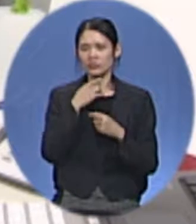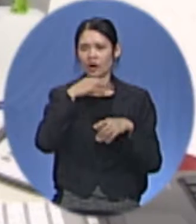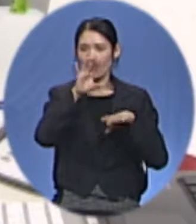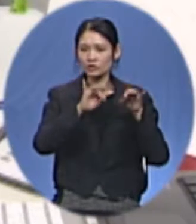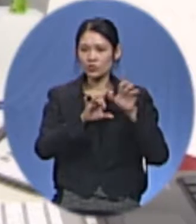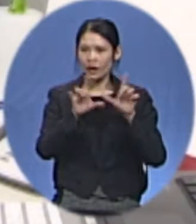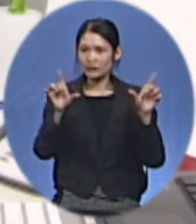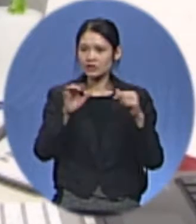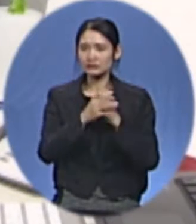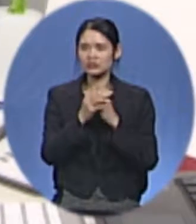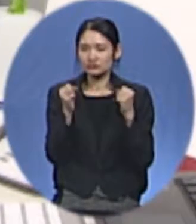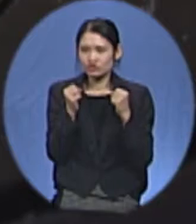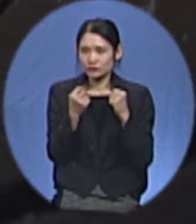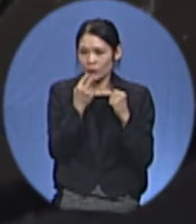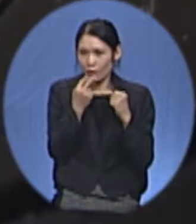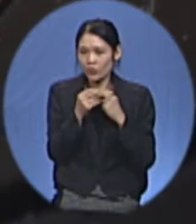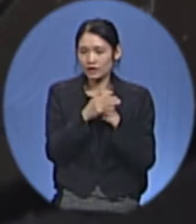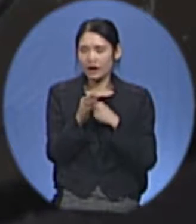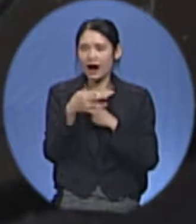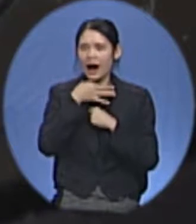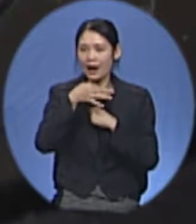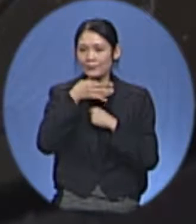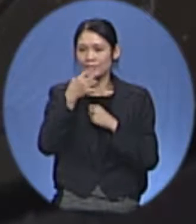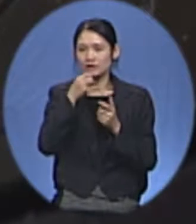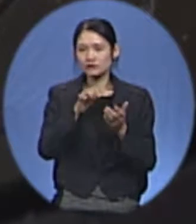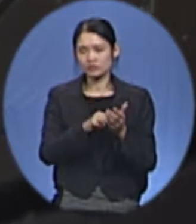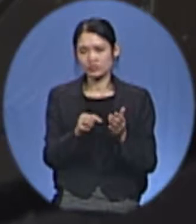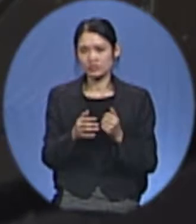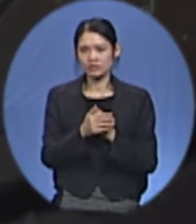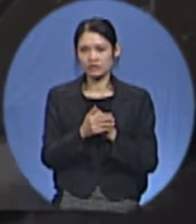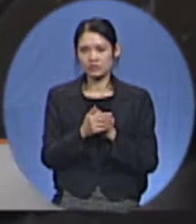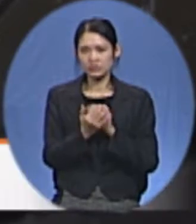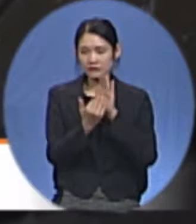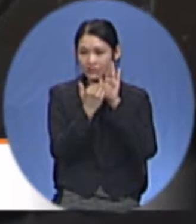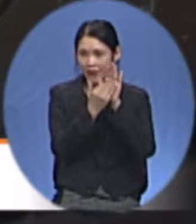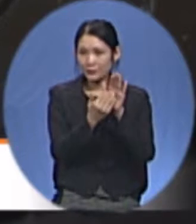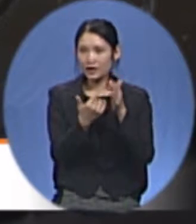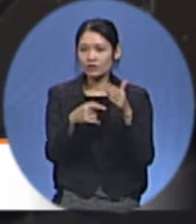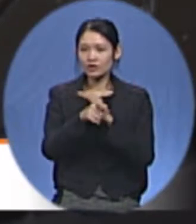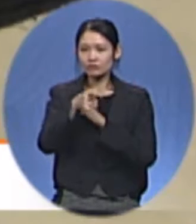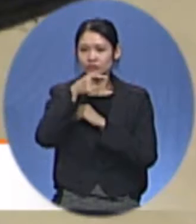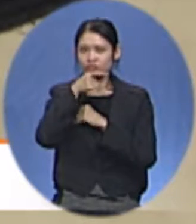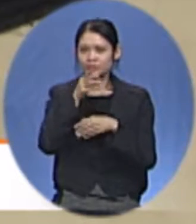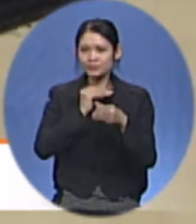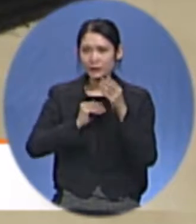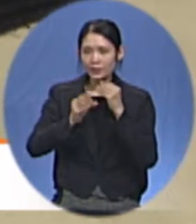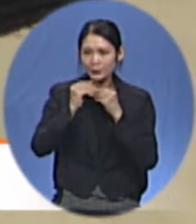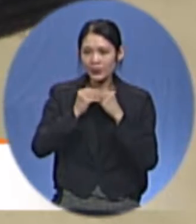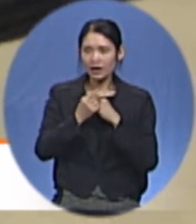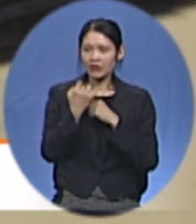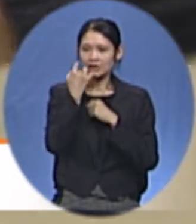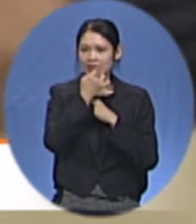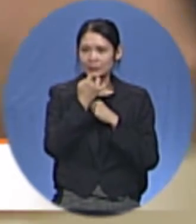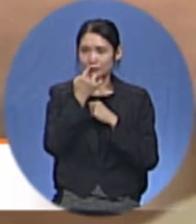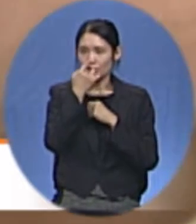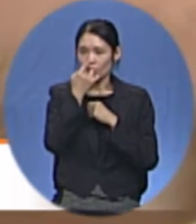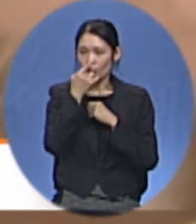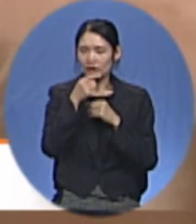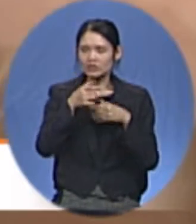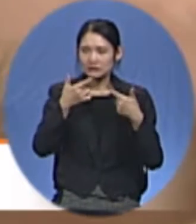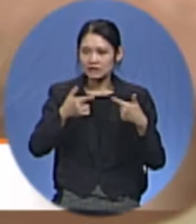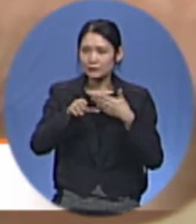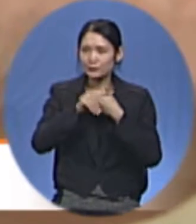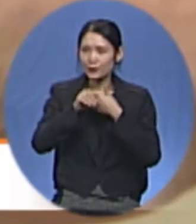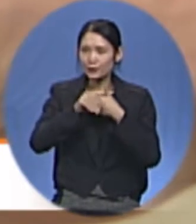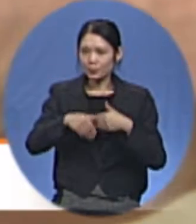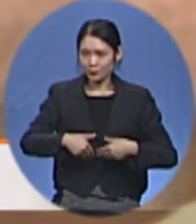건조하고 찬 공기도 감기 발생을 부추깁니다. 예방을 위해선 물을 자주 마셔 입과 코의 점막을 항상 촉촉하게